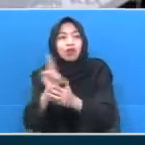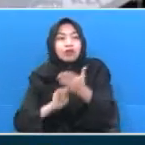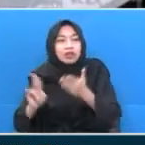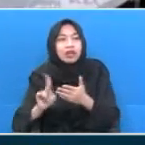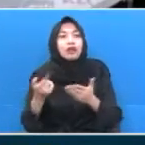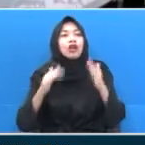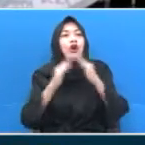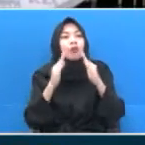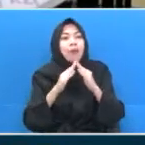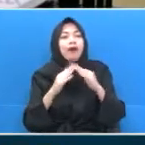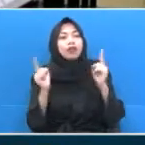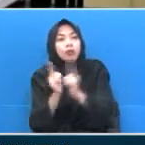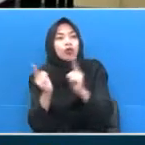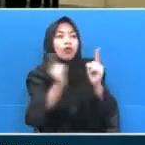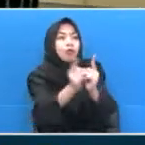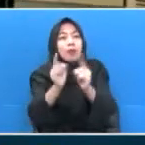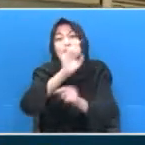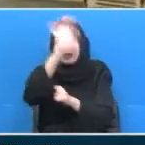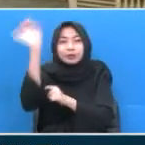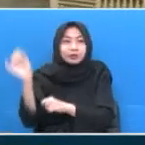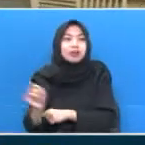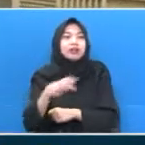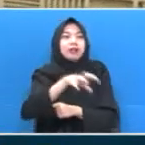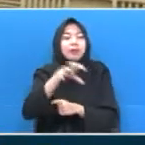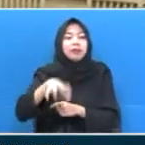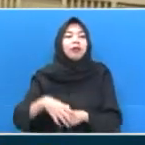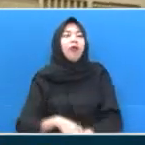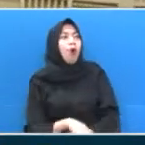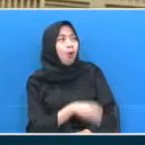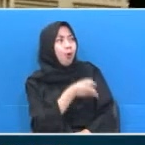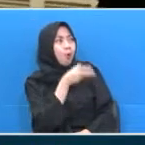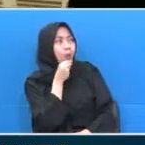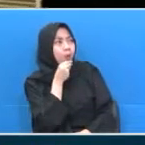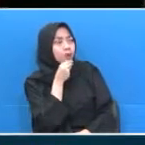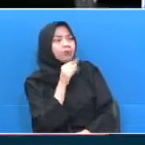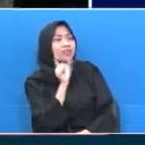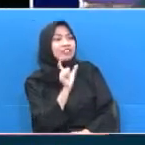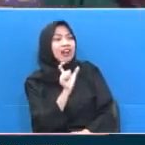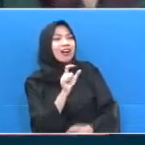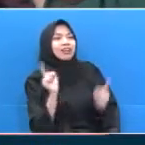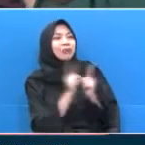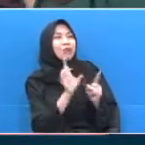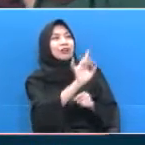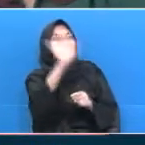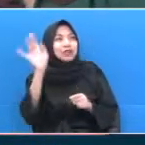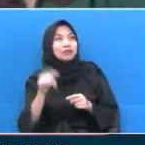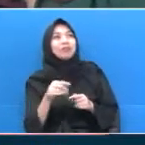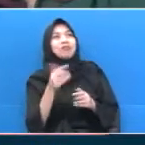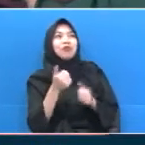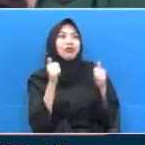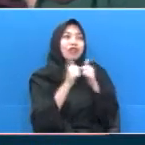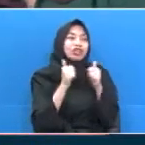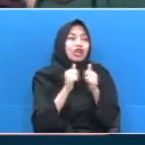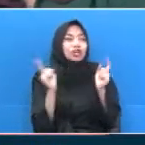di rumah mahasiswa dan sebagainya Oh jadi pendekatannya berbeda-beda ya tidak kemudian dengan salah satu